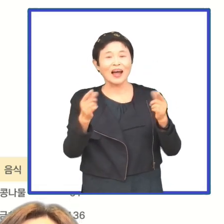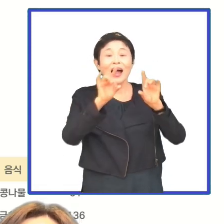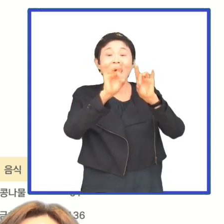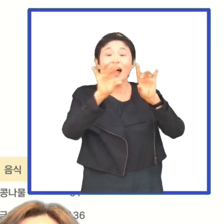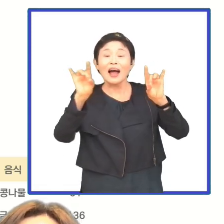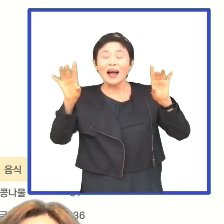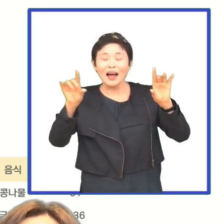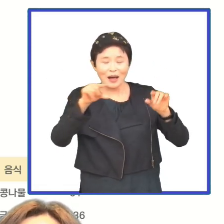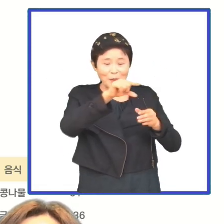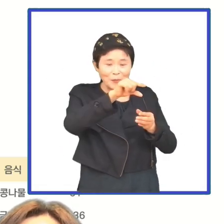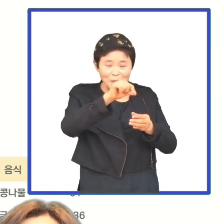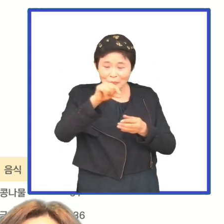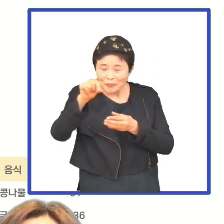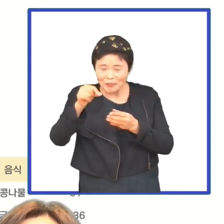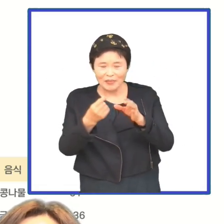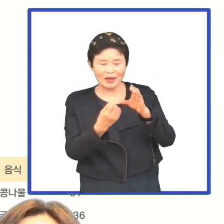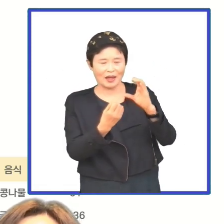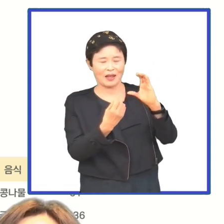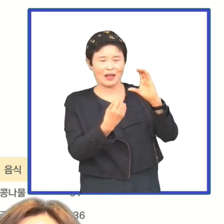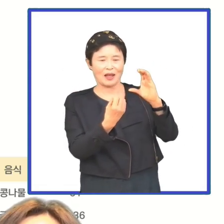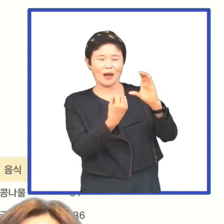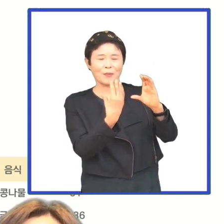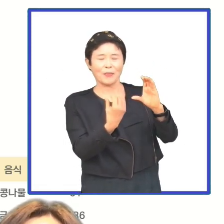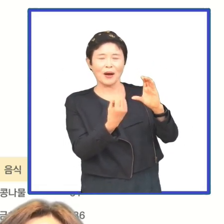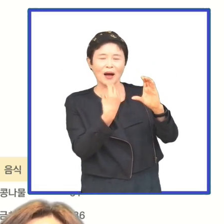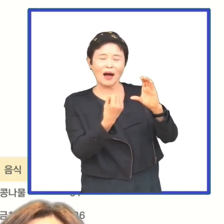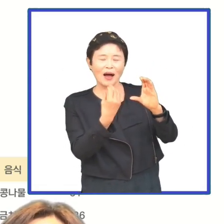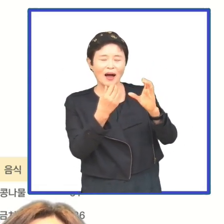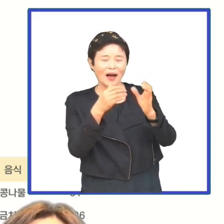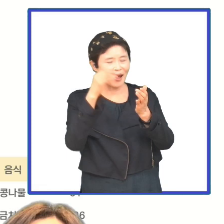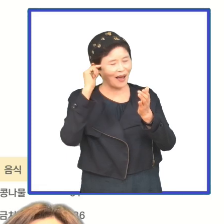발생하는 탄소량의 의미를 생각해 보아요.